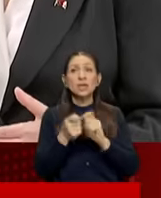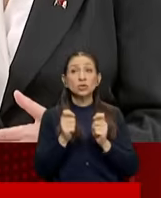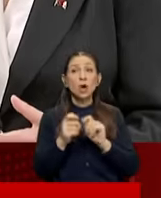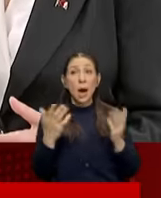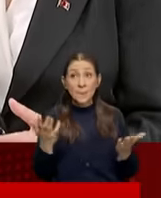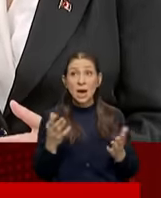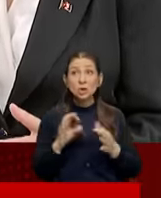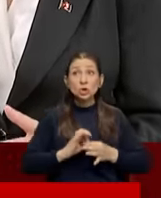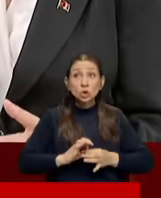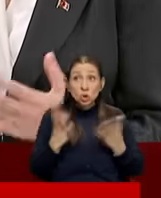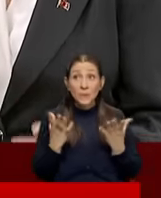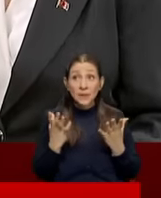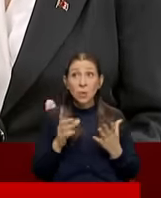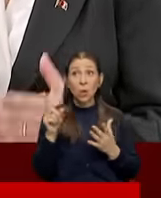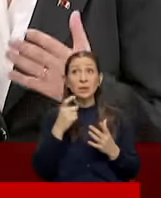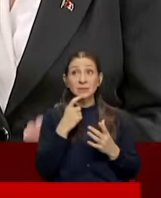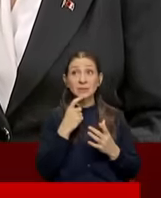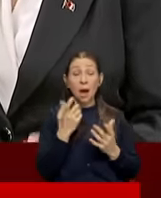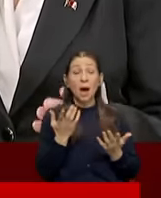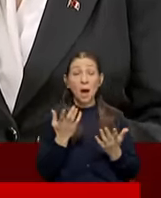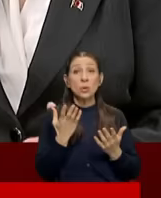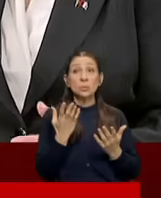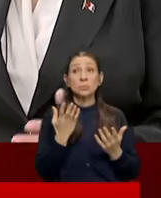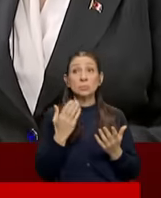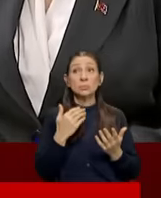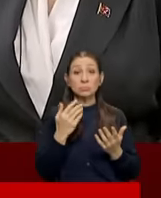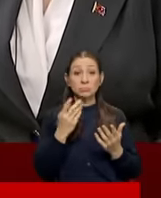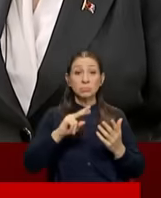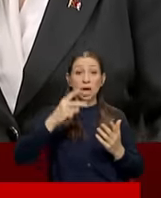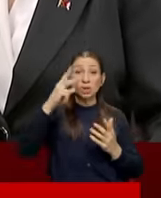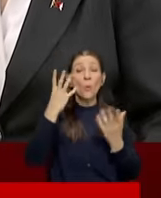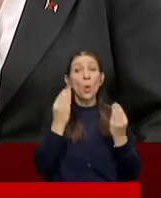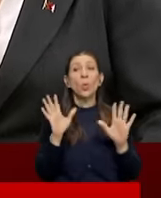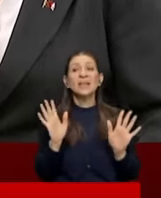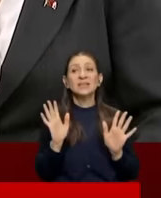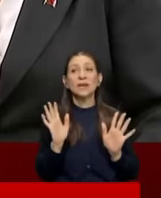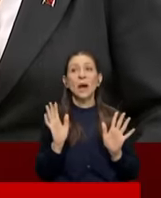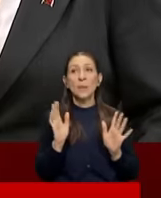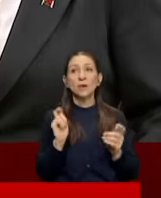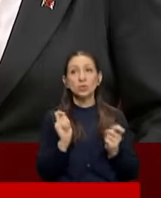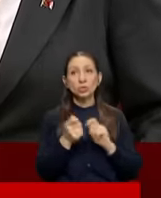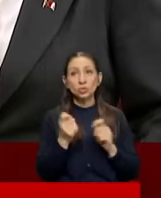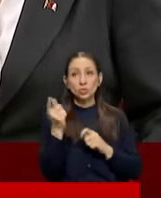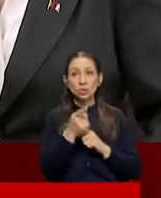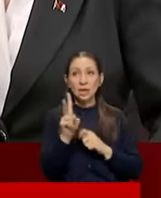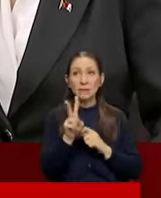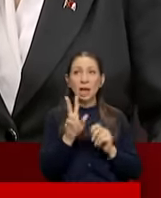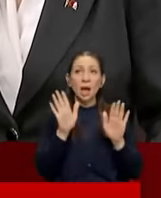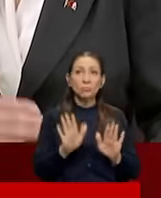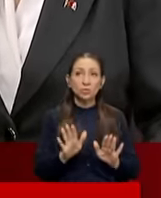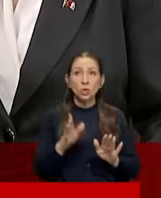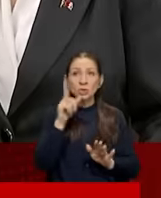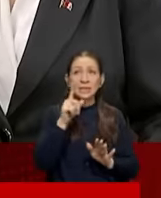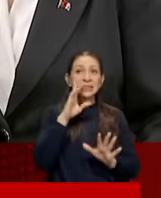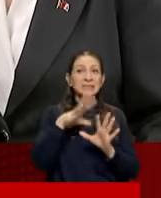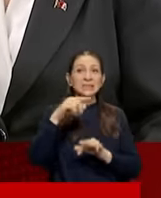ama hani çözülebilir miydi 10 yılda bir büyük bir aşama K edilebilirdi ama işte dönüşüm % 20'ler de takılmış kalmış o